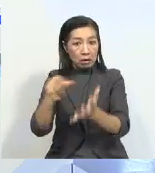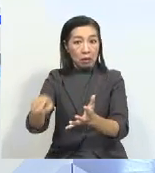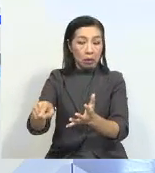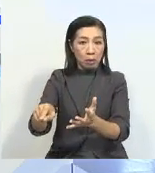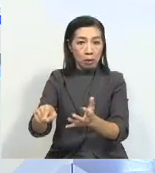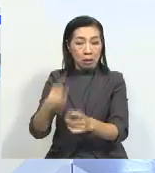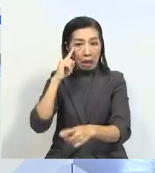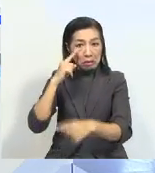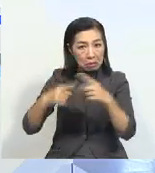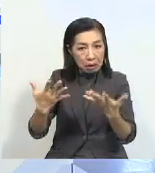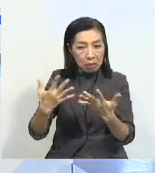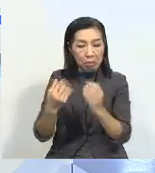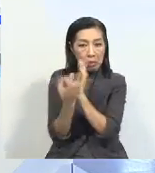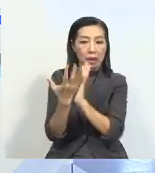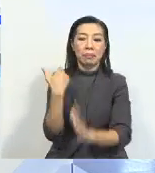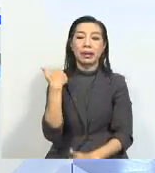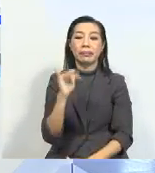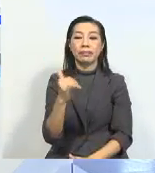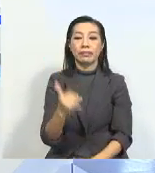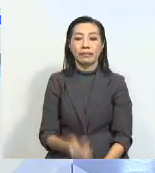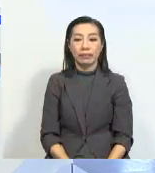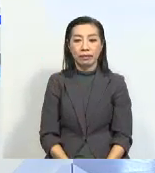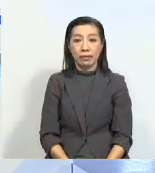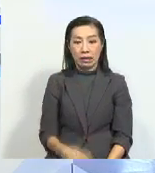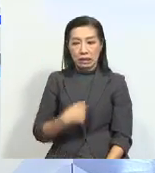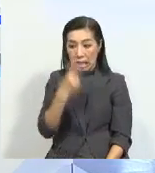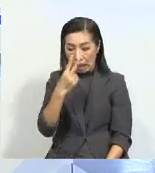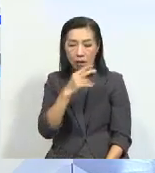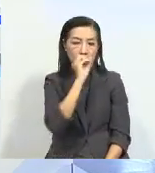าดเจ็บไปด้วยตัวเราก็ได้รับผลเสียไปด้วยนะคะ ต้องแจ้งเตือนกันด้วยนะคะ